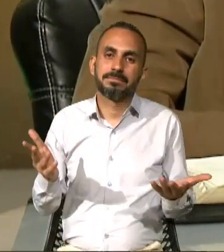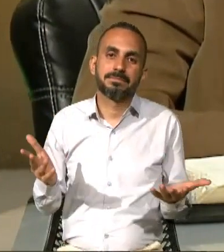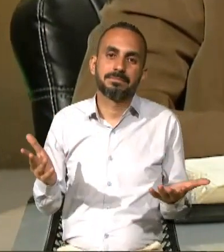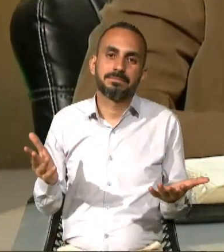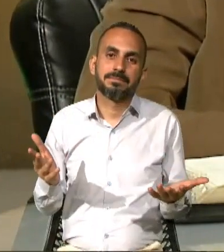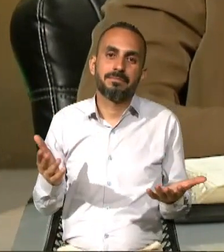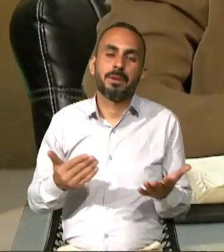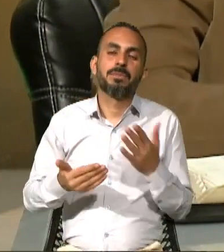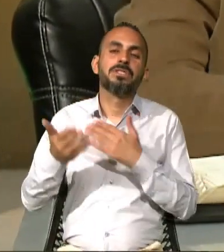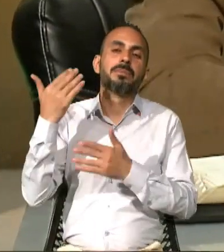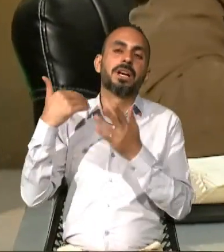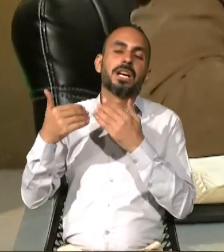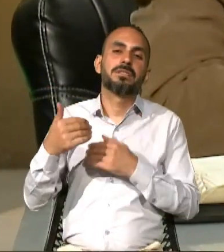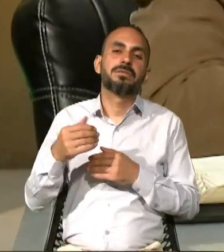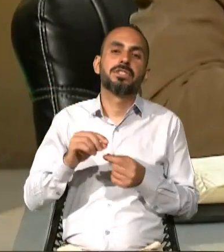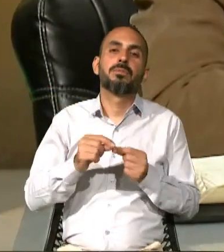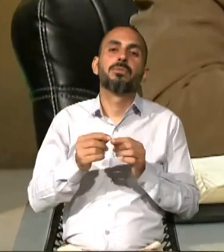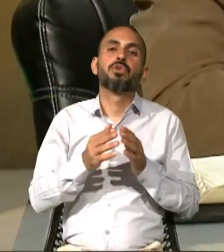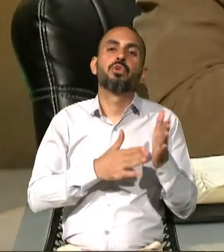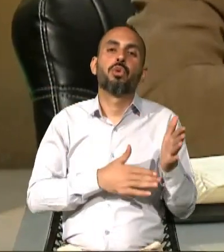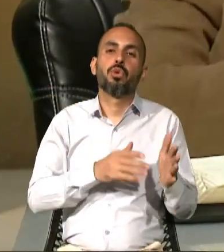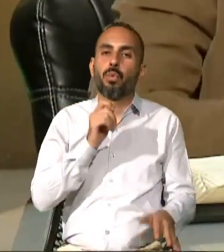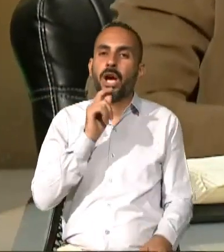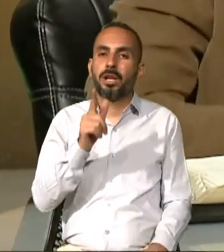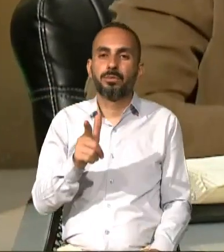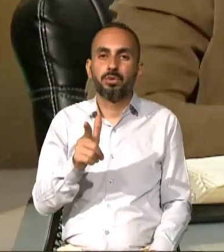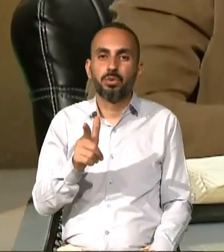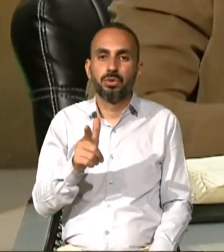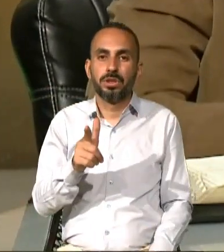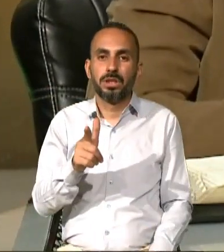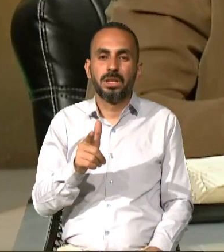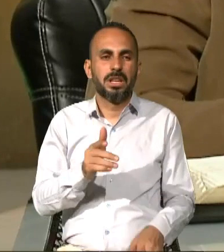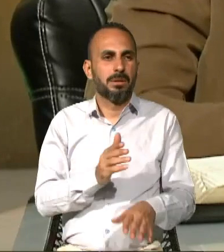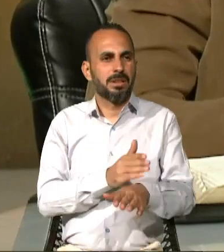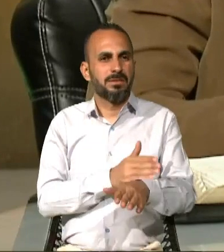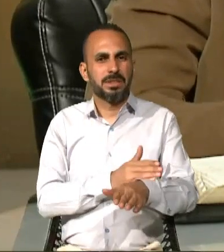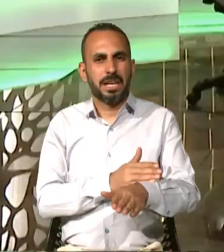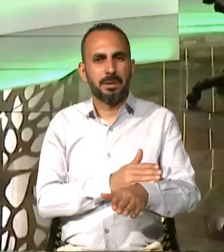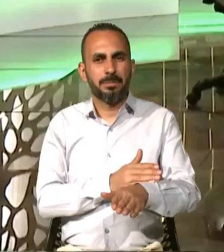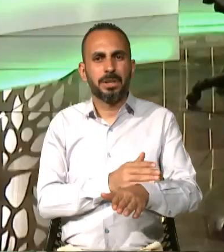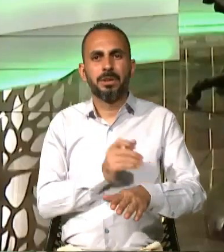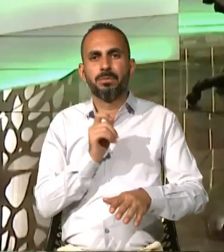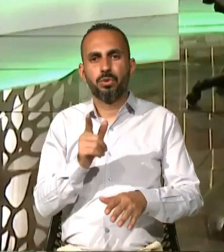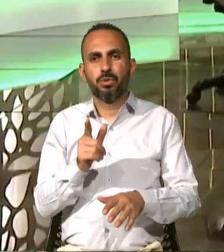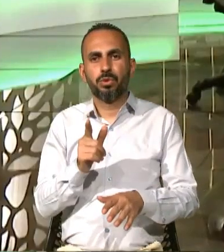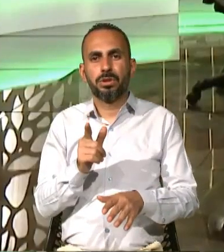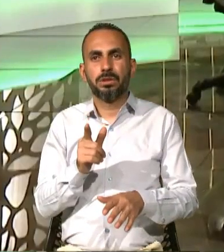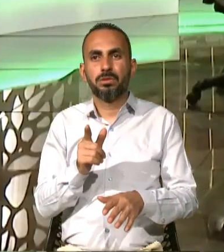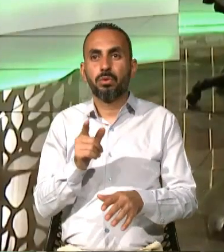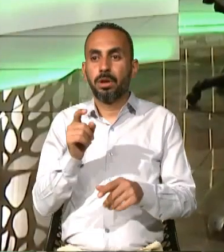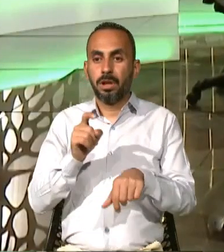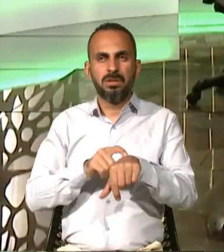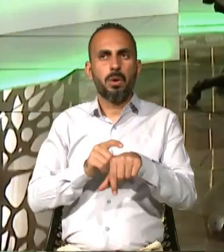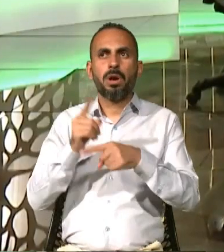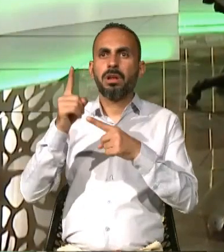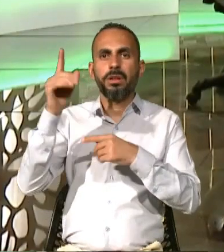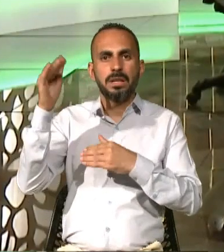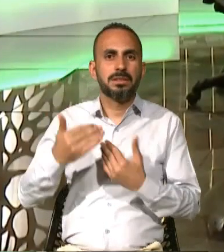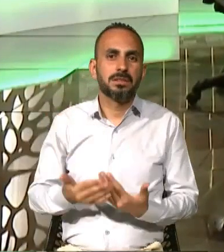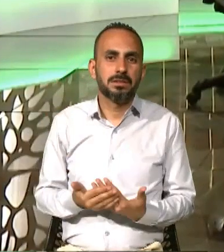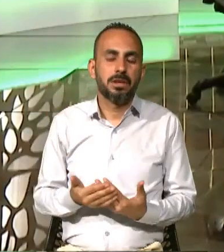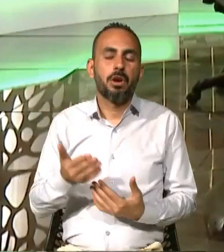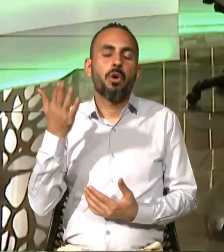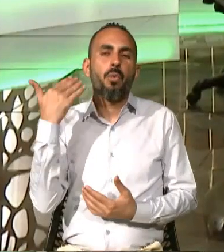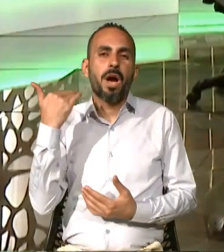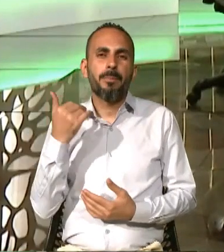نفس الكلام. ولما جاء الطاعون اللي بيسموه يعني كان وباء شديد، وباء